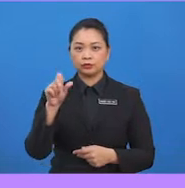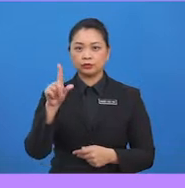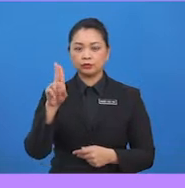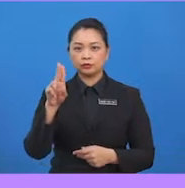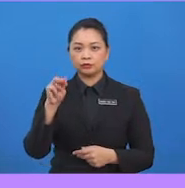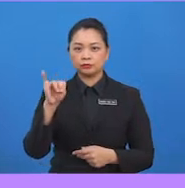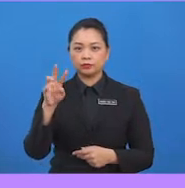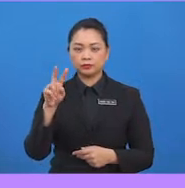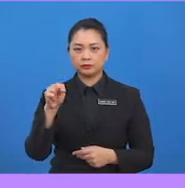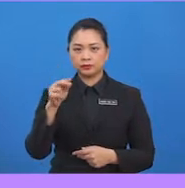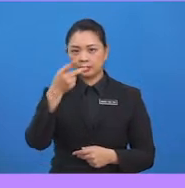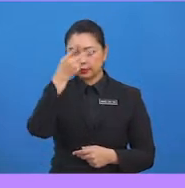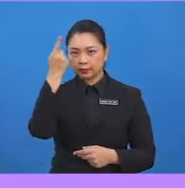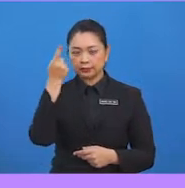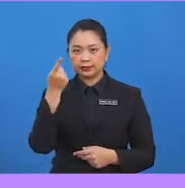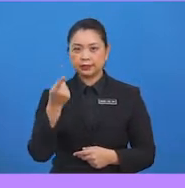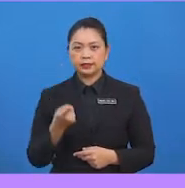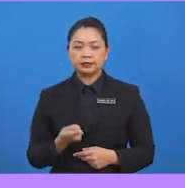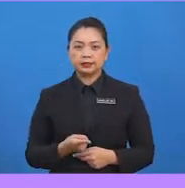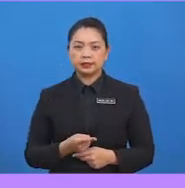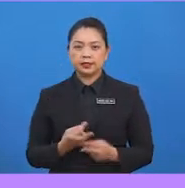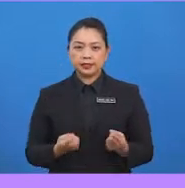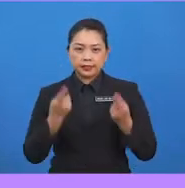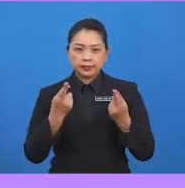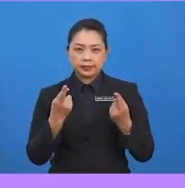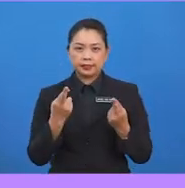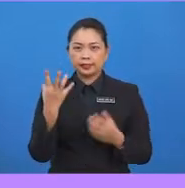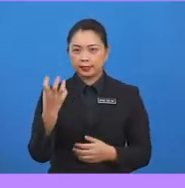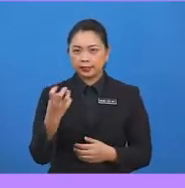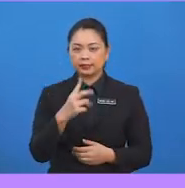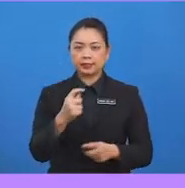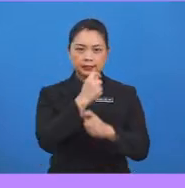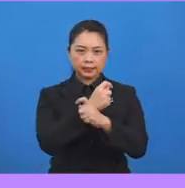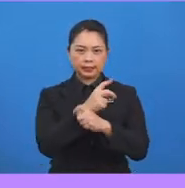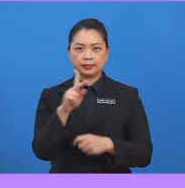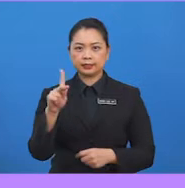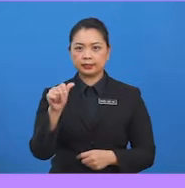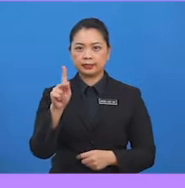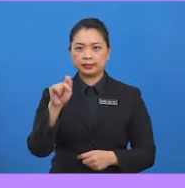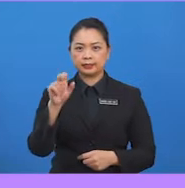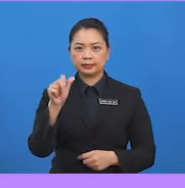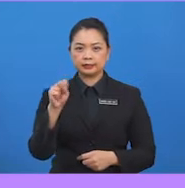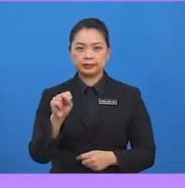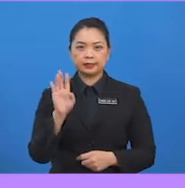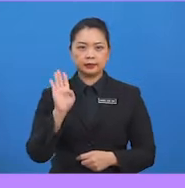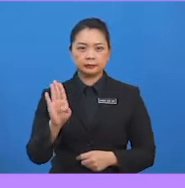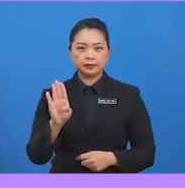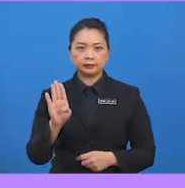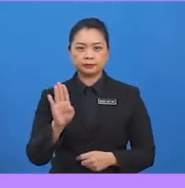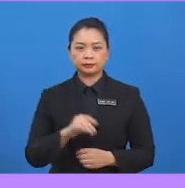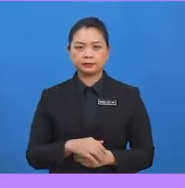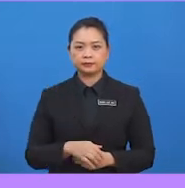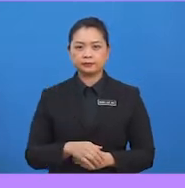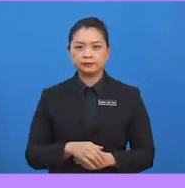Kerana duralumin merupakan aloi yang ringan, keras dan tahan kakisan. B. Aloi